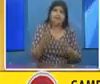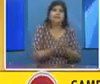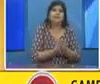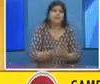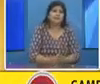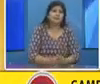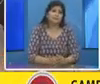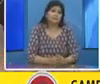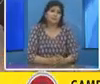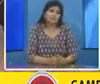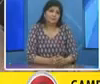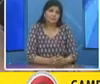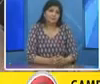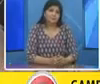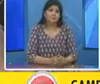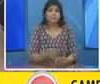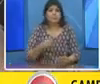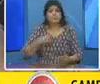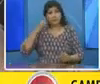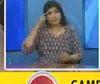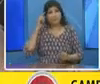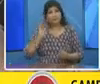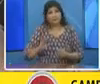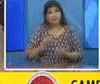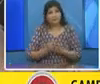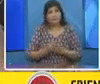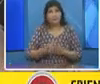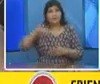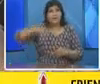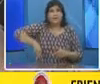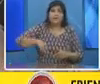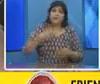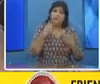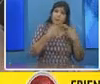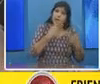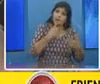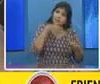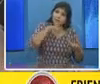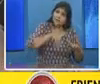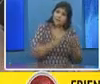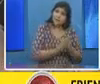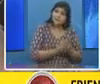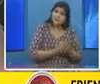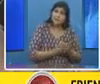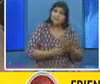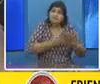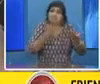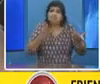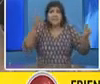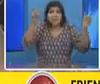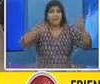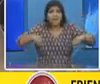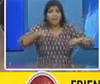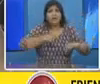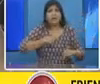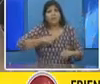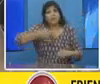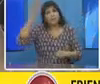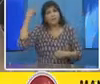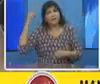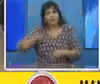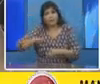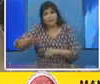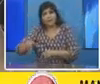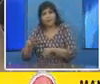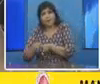है। साथियों, मुझे मालूम है आज जब मैं ये बात कर रहा हूँ कितने ही लोग अपने बचपन